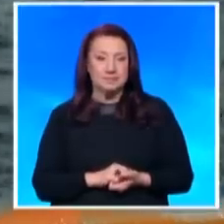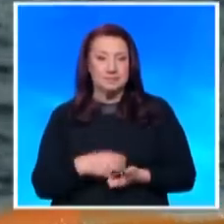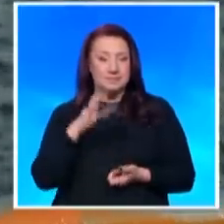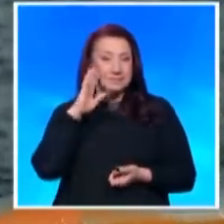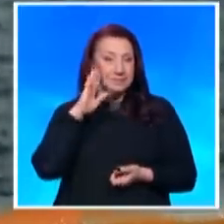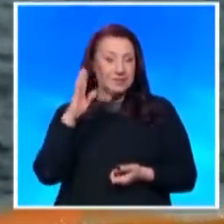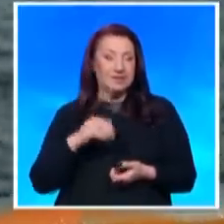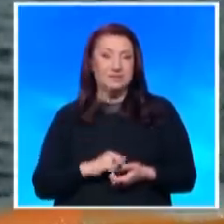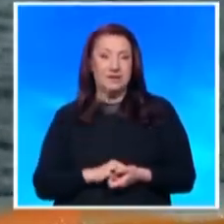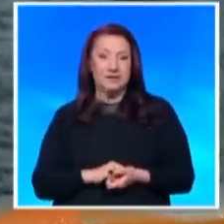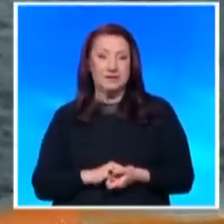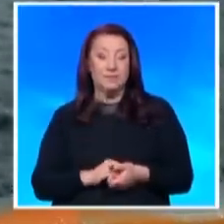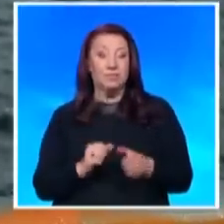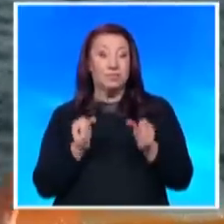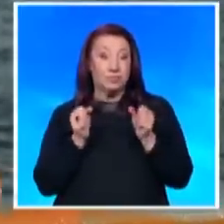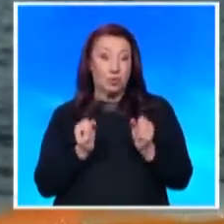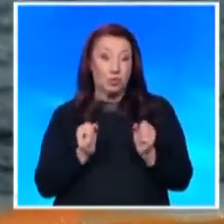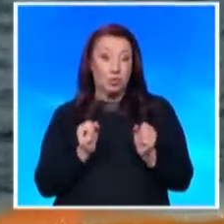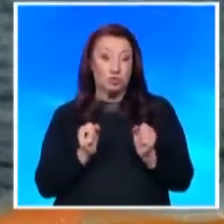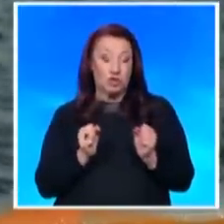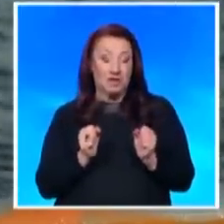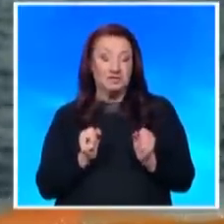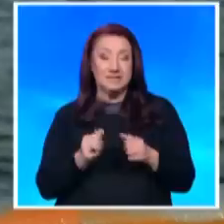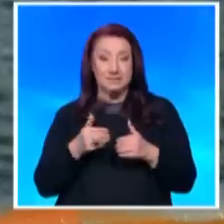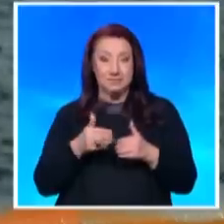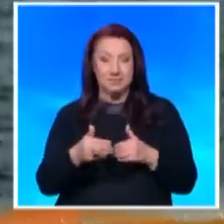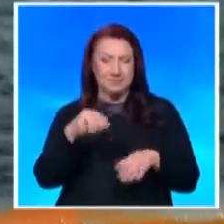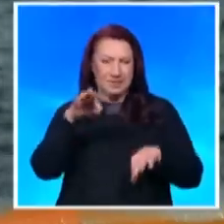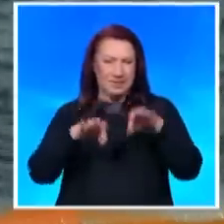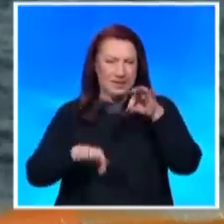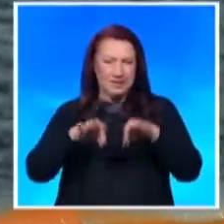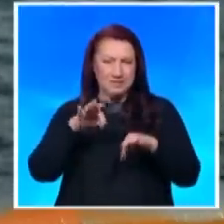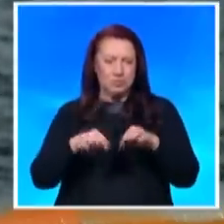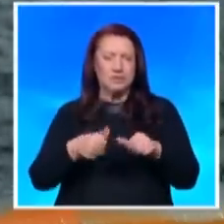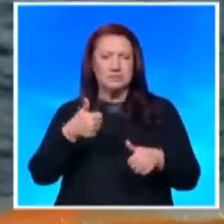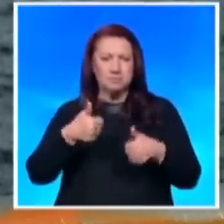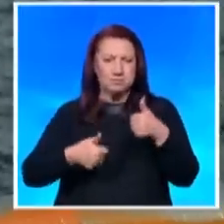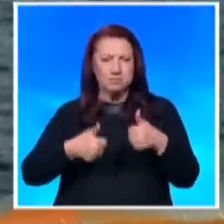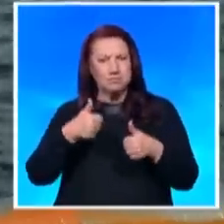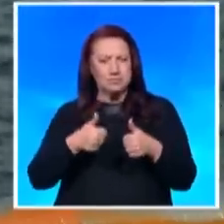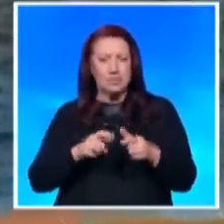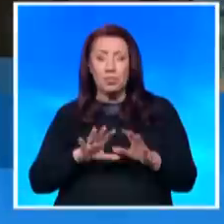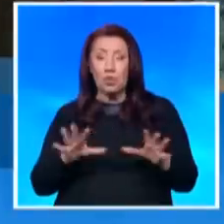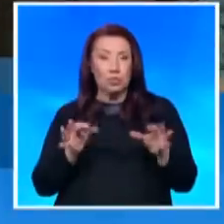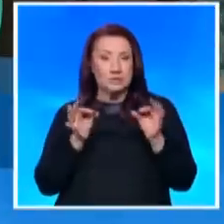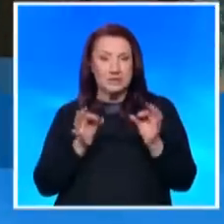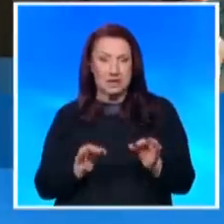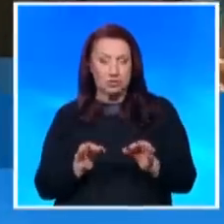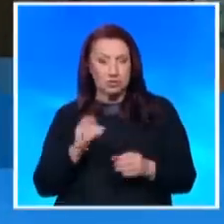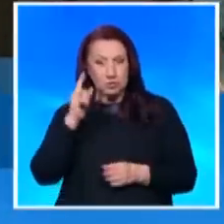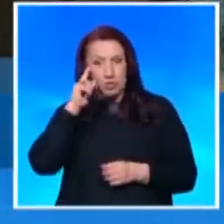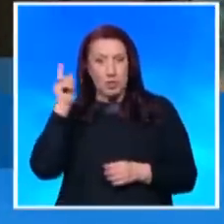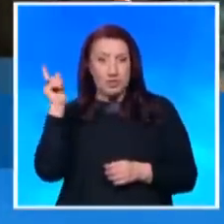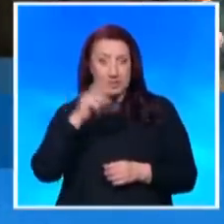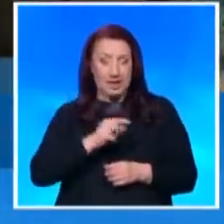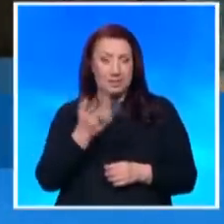Здравейте, наистина очаква се изборната надпревара да бъде изключително ожесточена. Ден преди